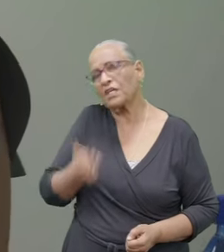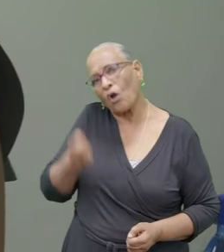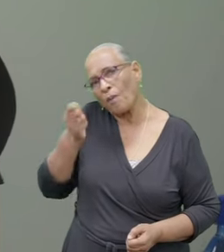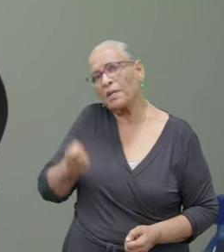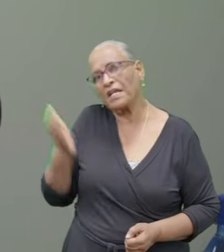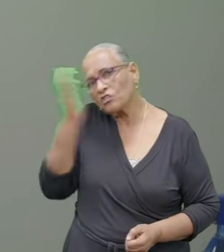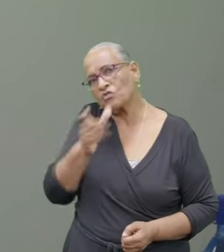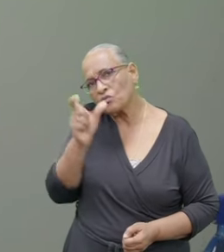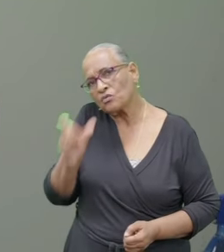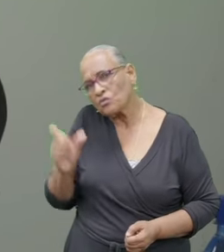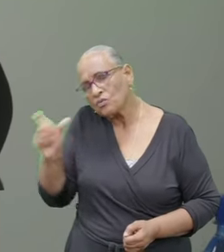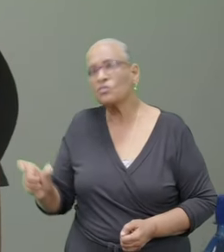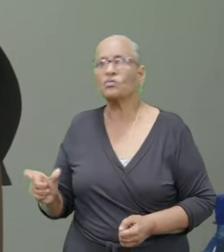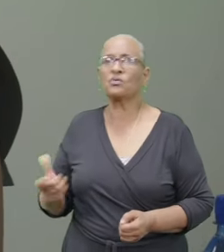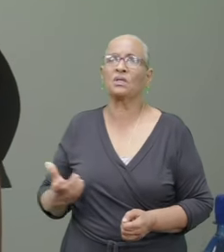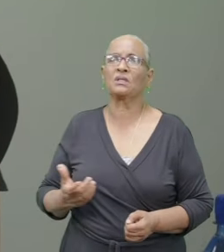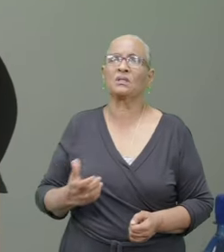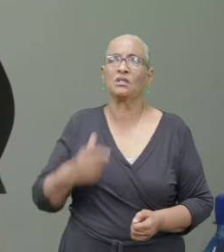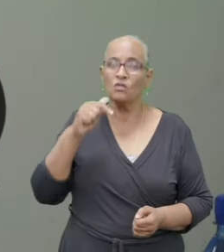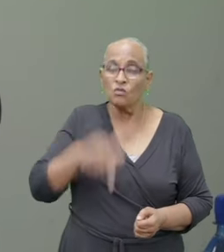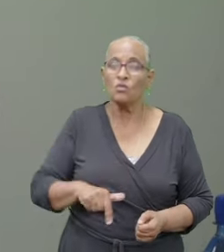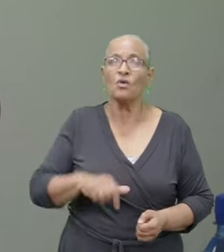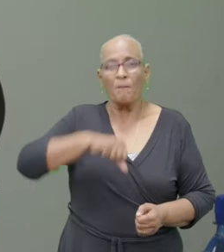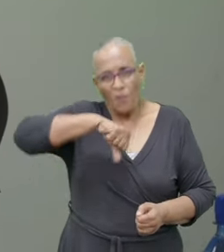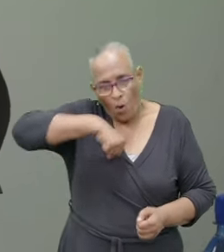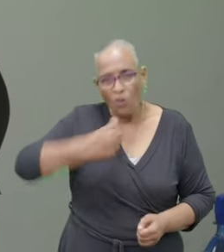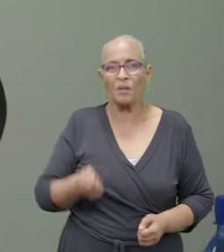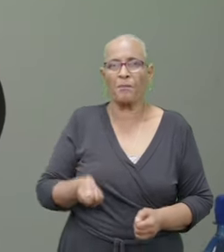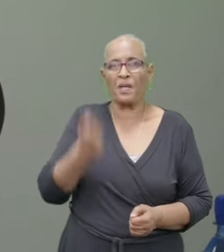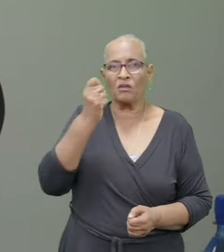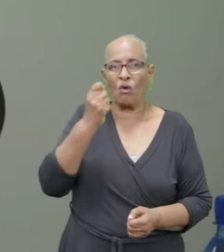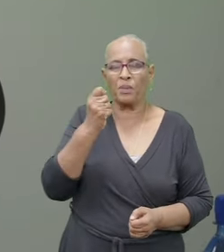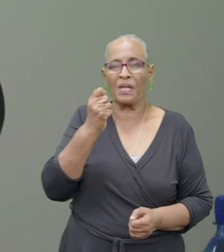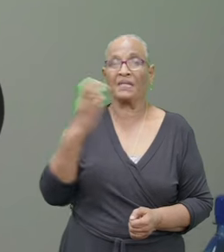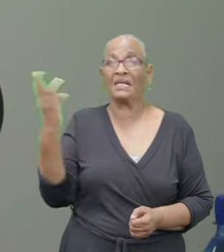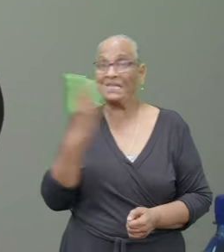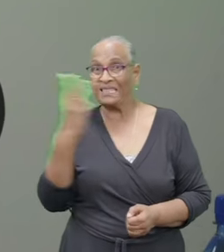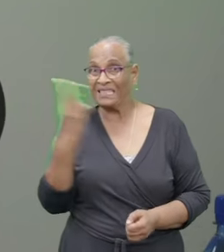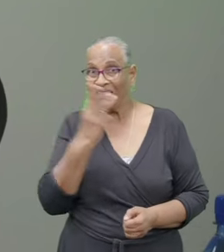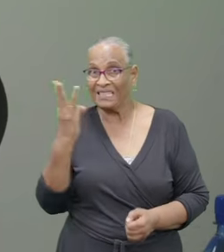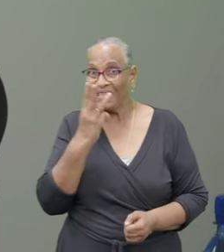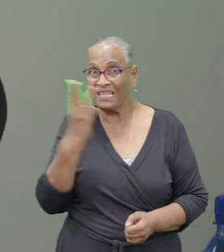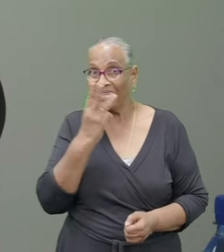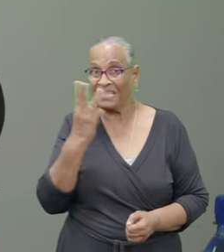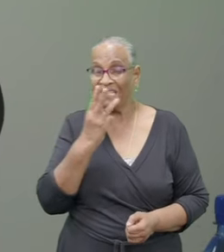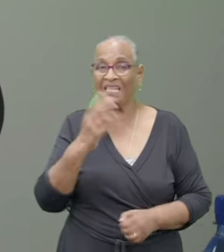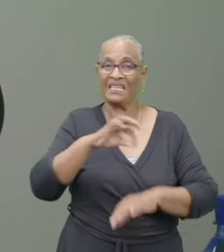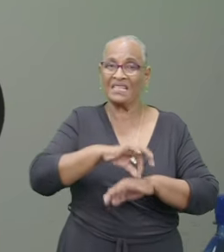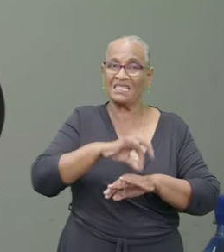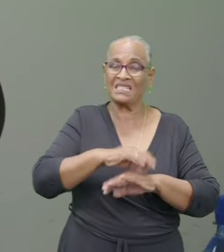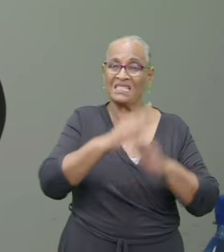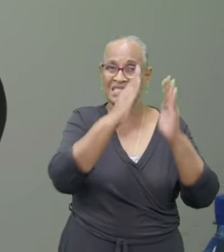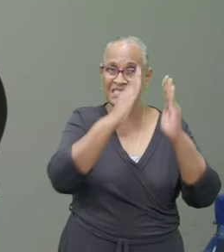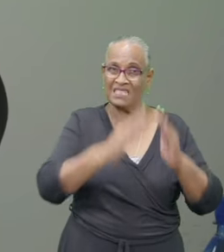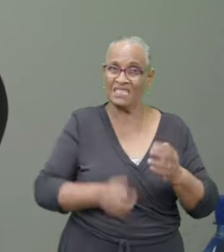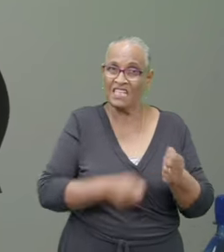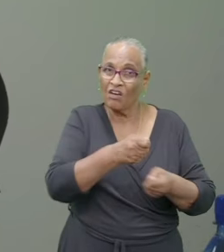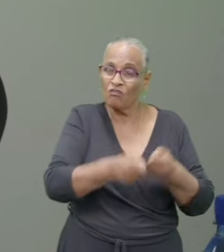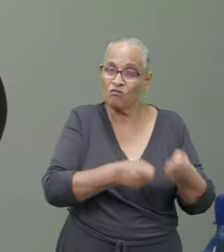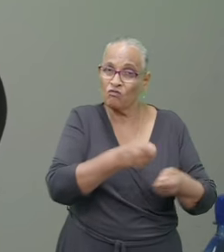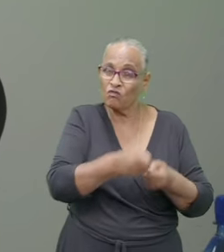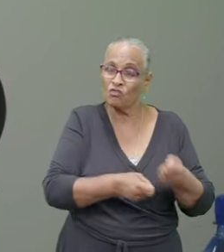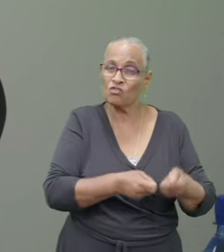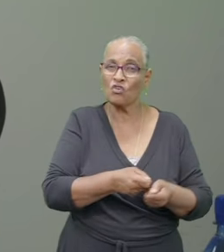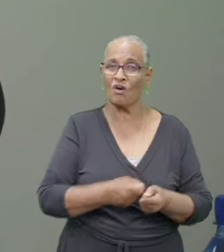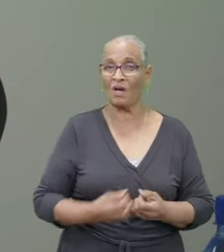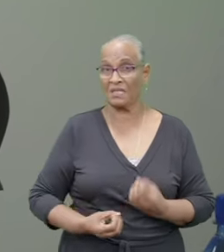ter illustratie, we zijn een opleiding gestart met 33 verpleegkundigen, heel erg enthousiast. En we zitten dus nu